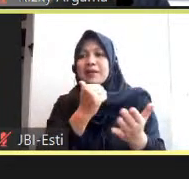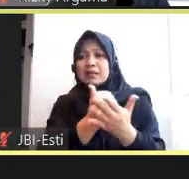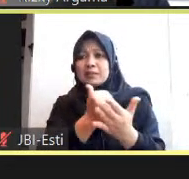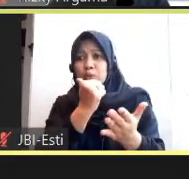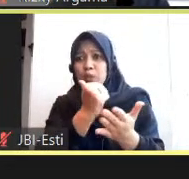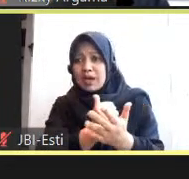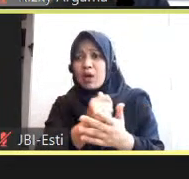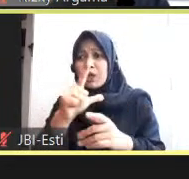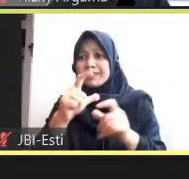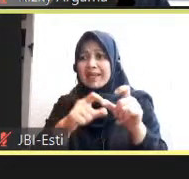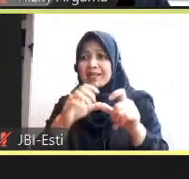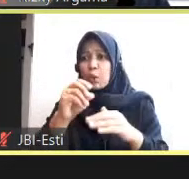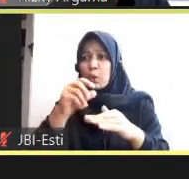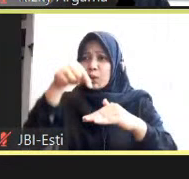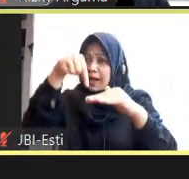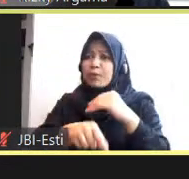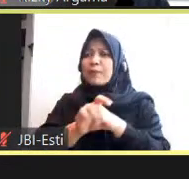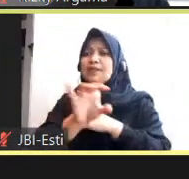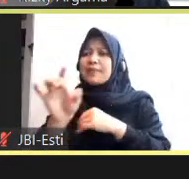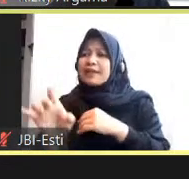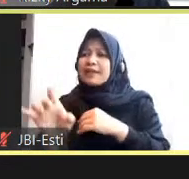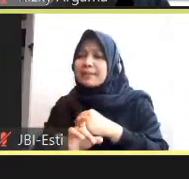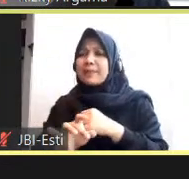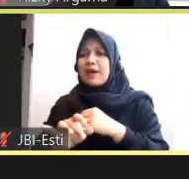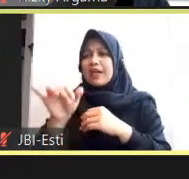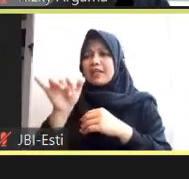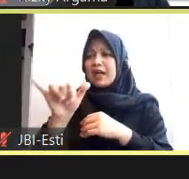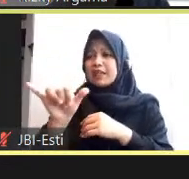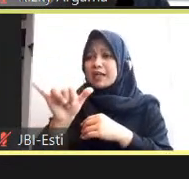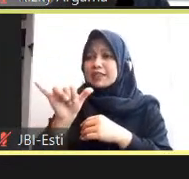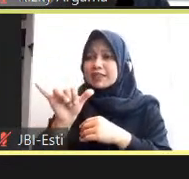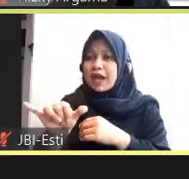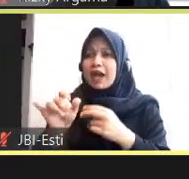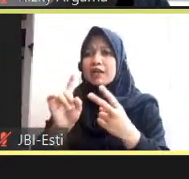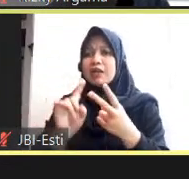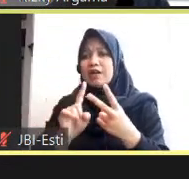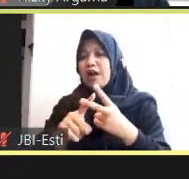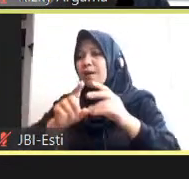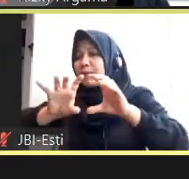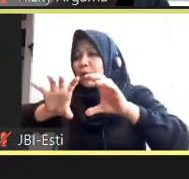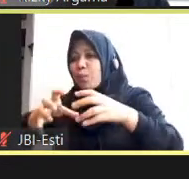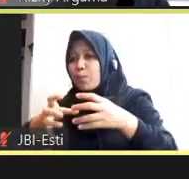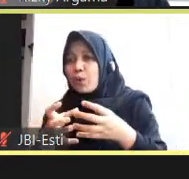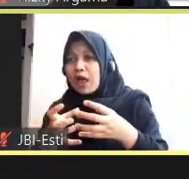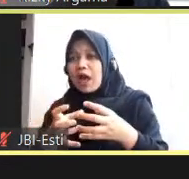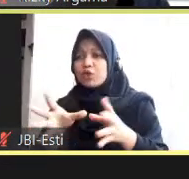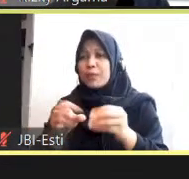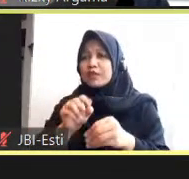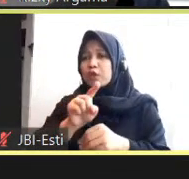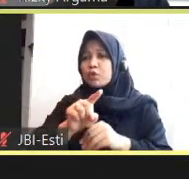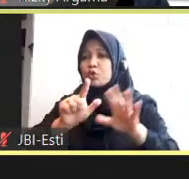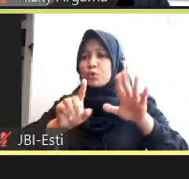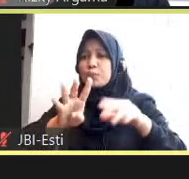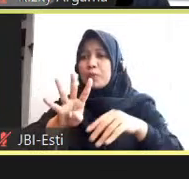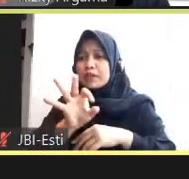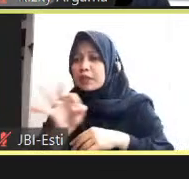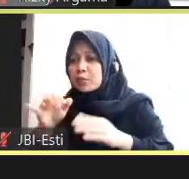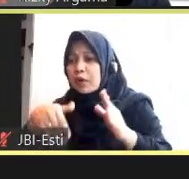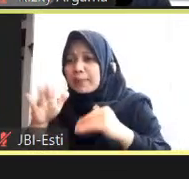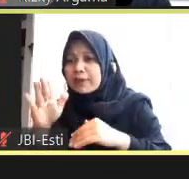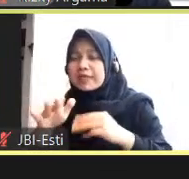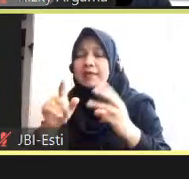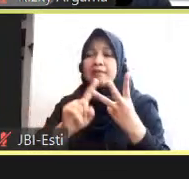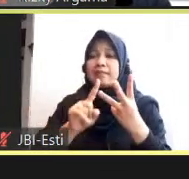ada 250.000 sekian, ada perkumpulan, ada 174.000 sekian, ada ormas,